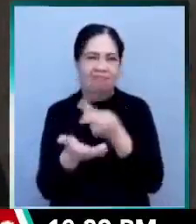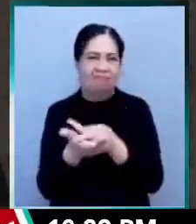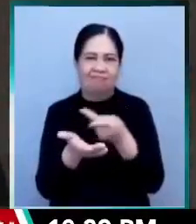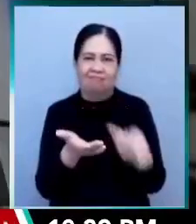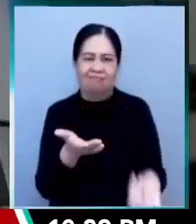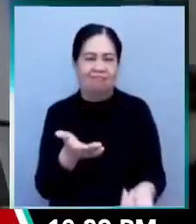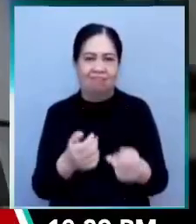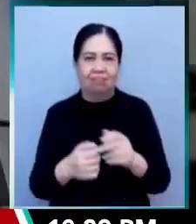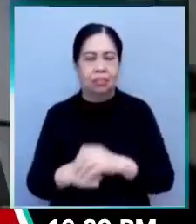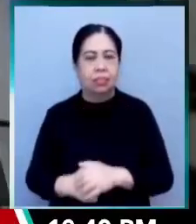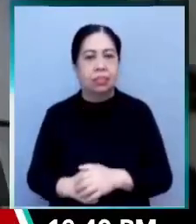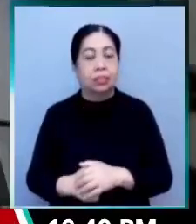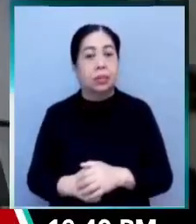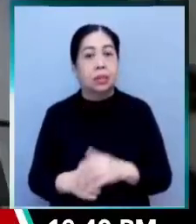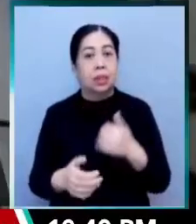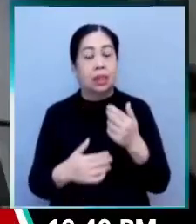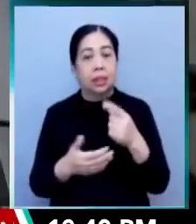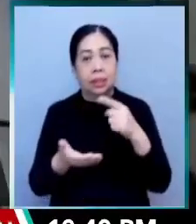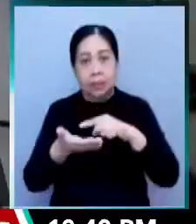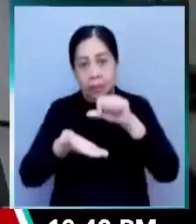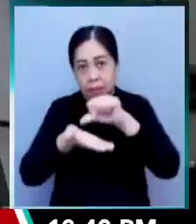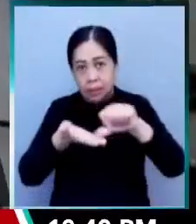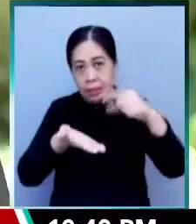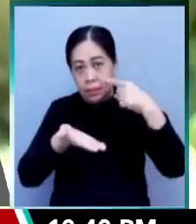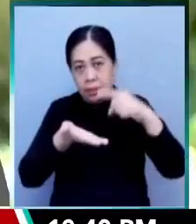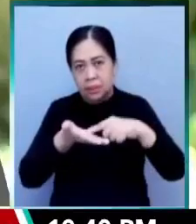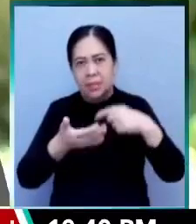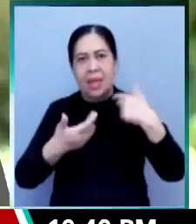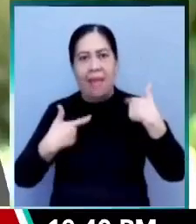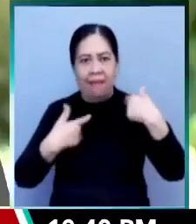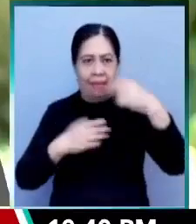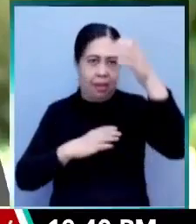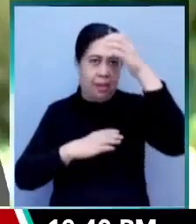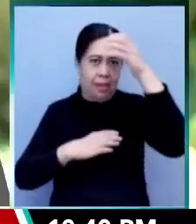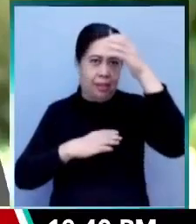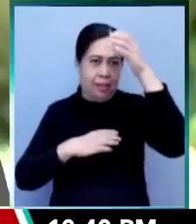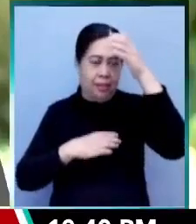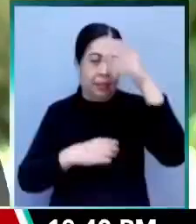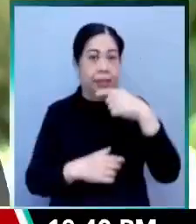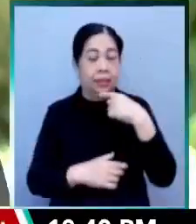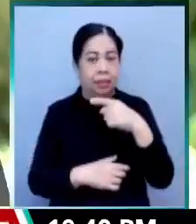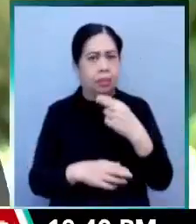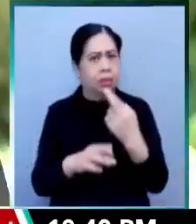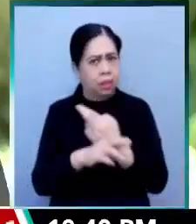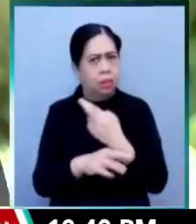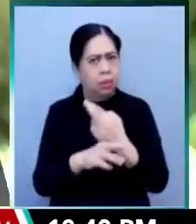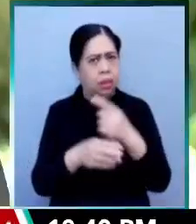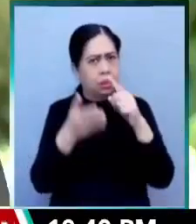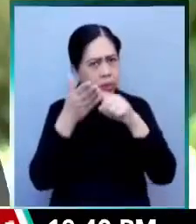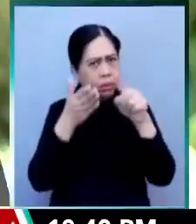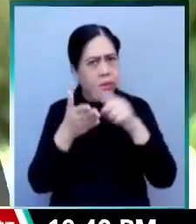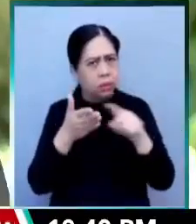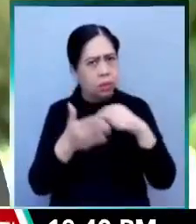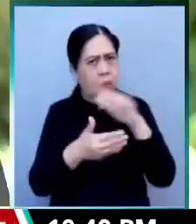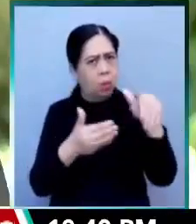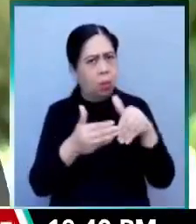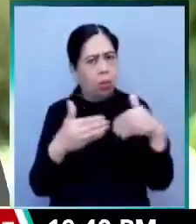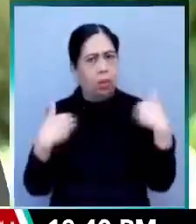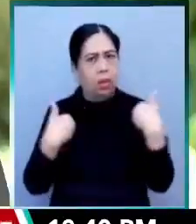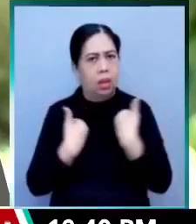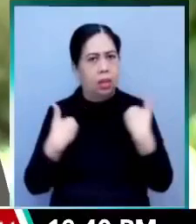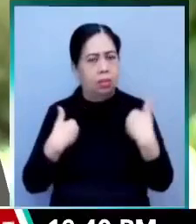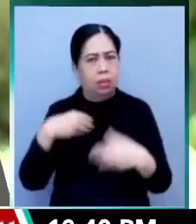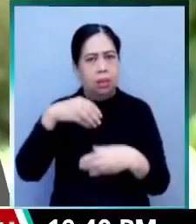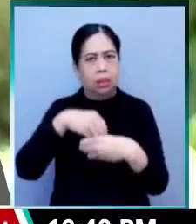kinaya. Sa necropsy, nalaman ding may cancer din ito. Git nila regular ang check-up ng mga hayop na inaalagaan sa Manila